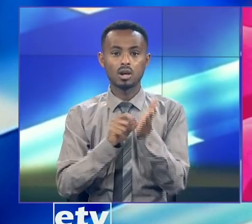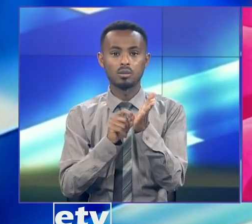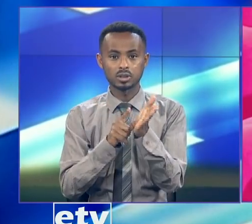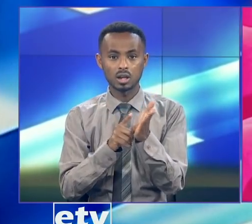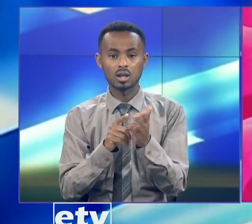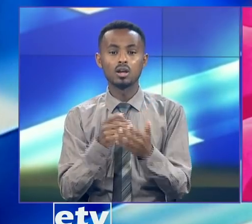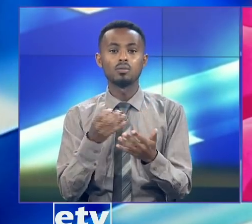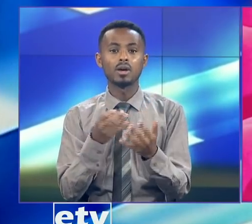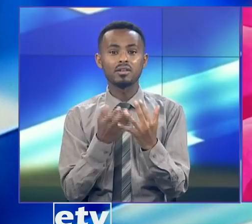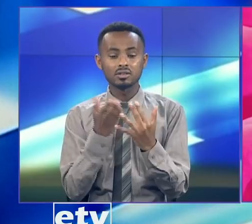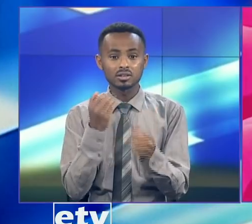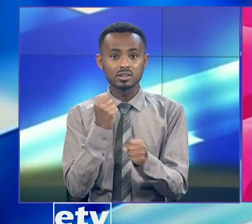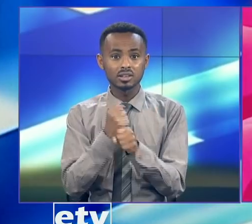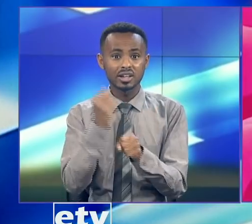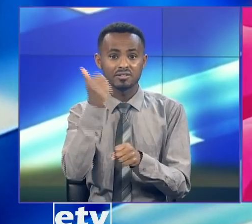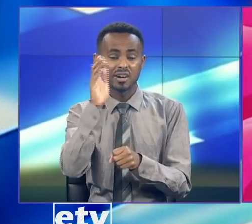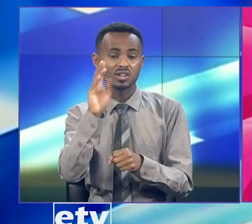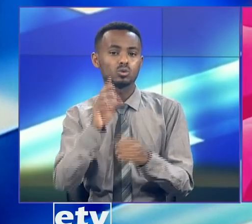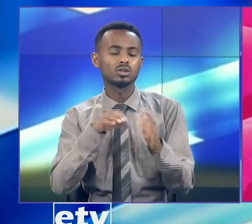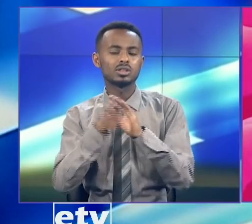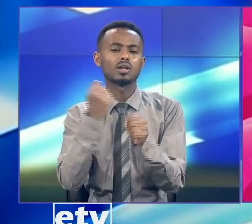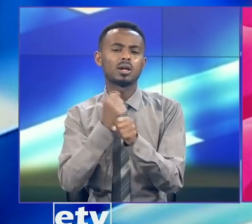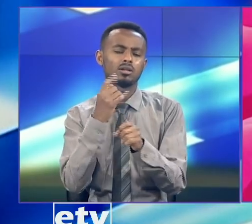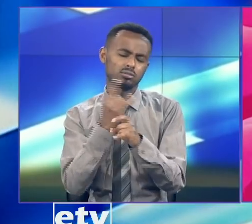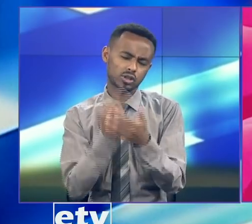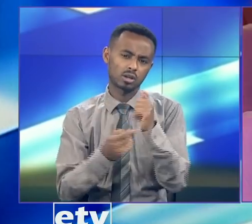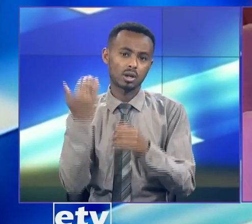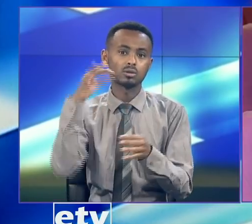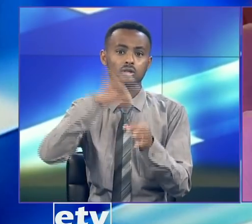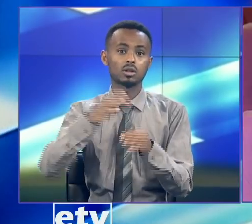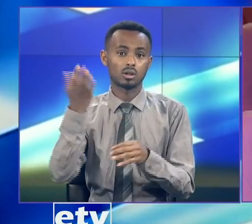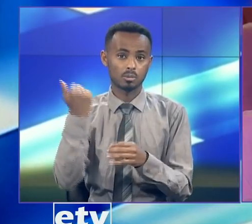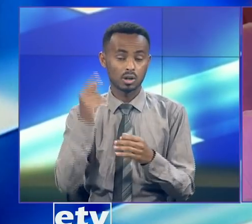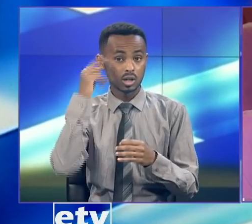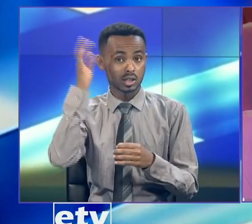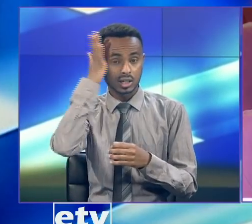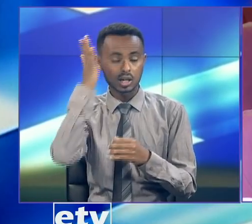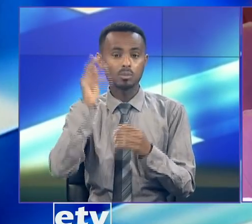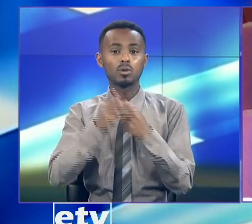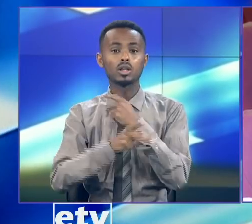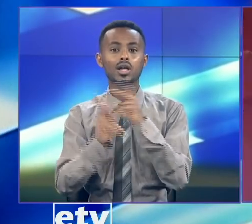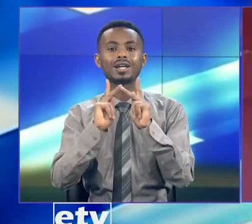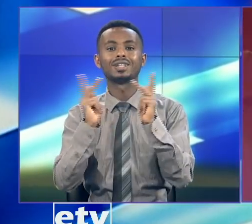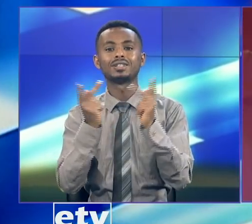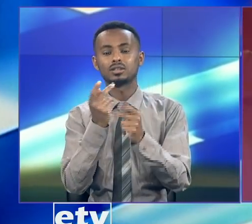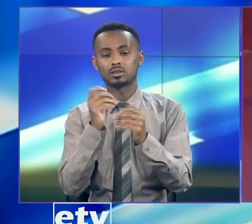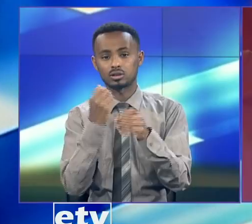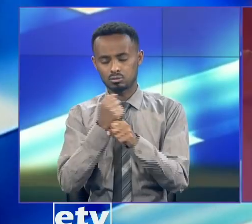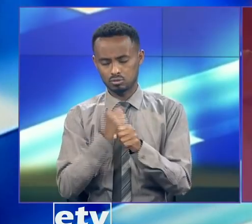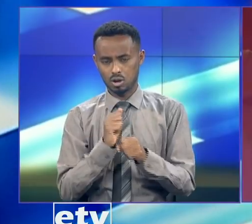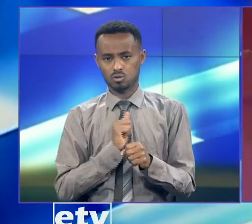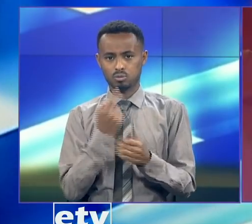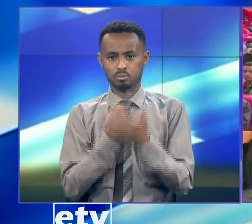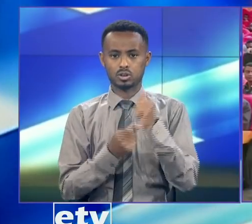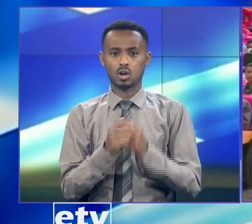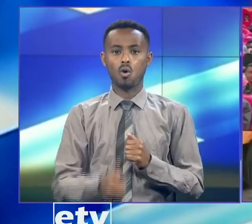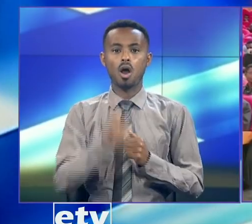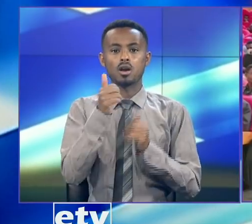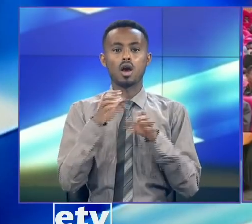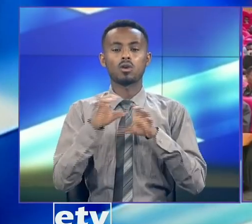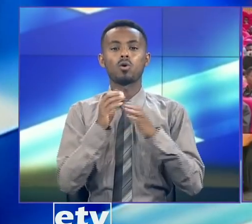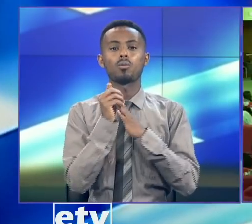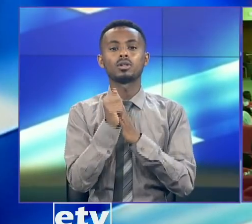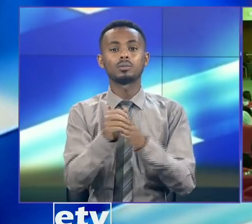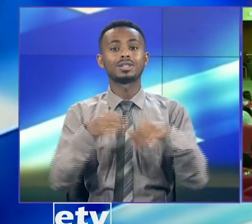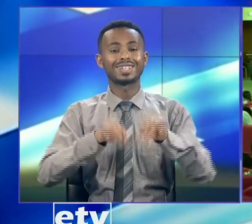ለምሳሌ በኤፈርት ውስጥ ዘመድ የነበራቸው ብቻ ነበሩ ሲቀጠሩ የነበረው። ትነግ በፖለቲካ ድርጅት ስም ራሱን ብቻ አውራ አድርጎ ማስቀጠል